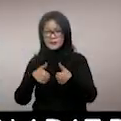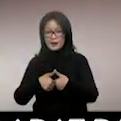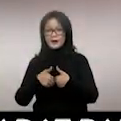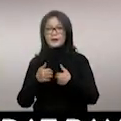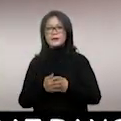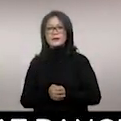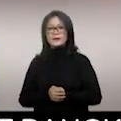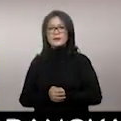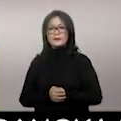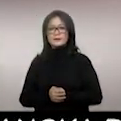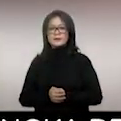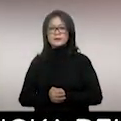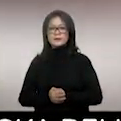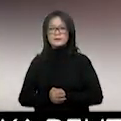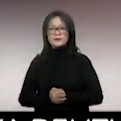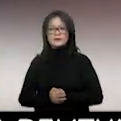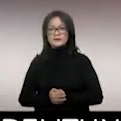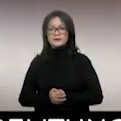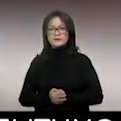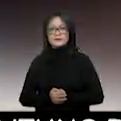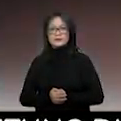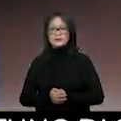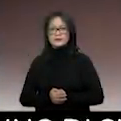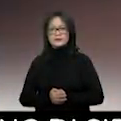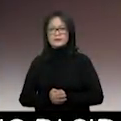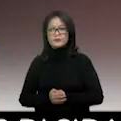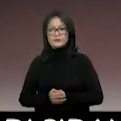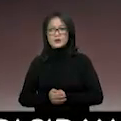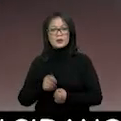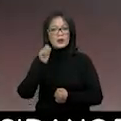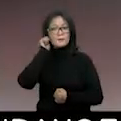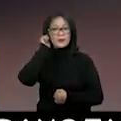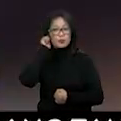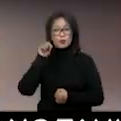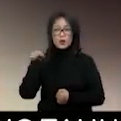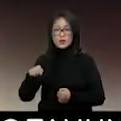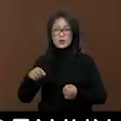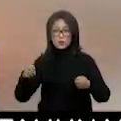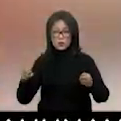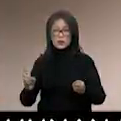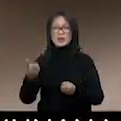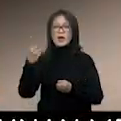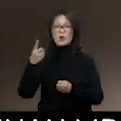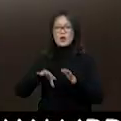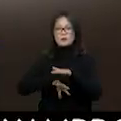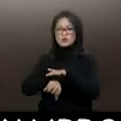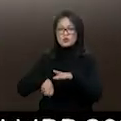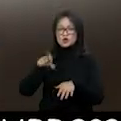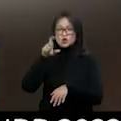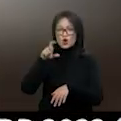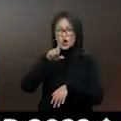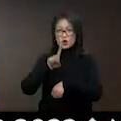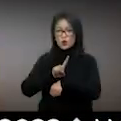Iya, coba saya lihat dulu mana. Ada. Saya ambil. Wanita ini tertangkap tangan mencuri coklat di minimarket di kawasan Cisauk, Kabupaten